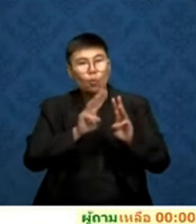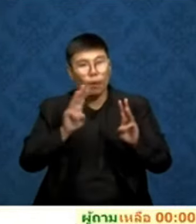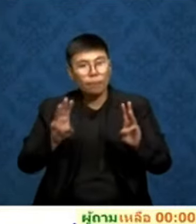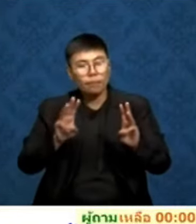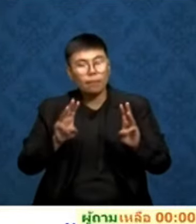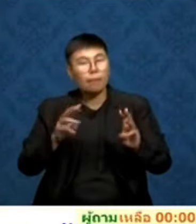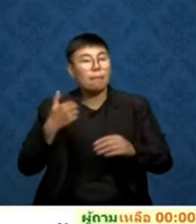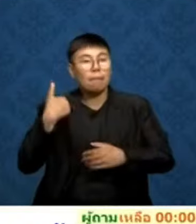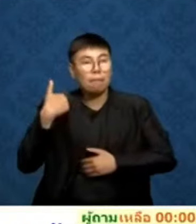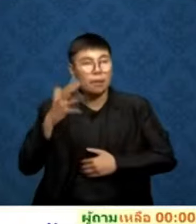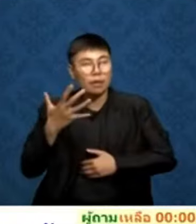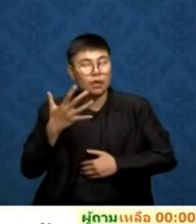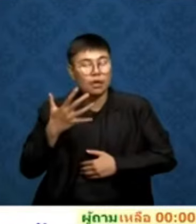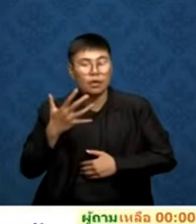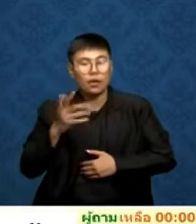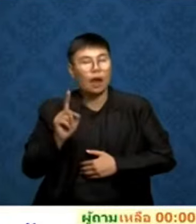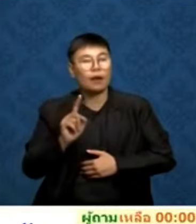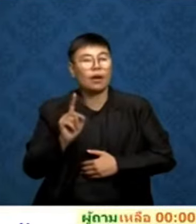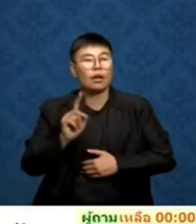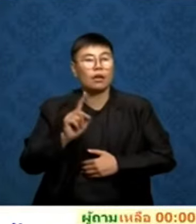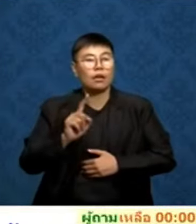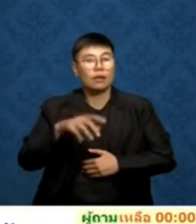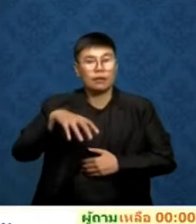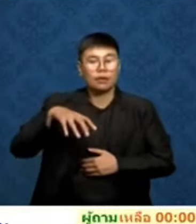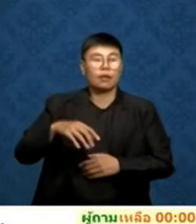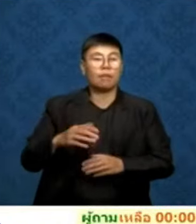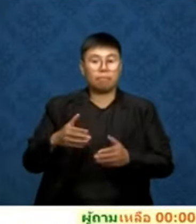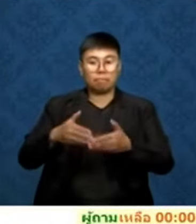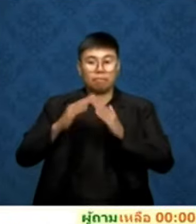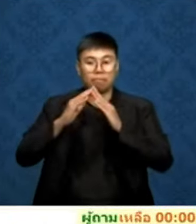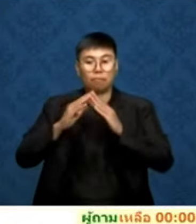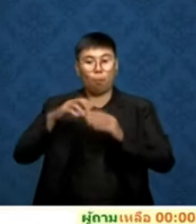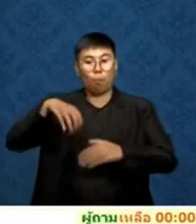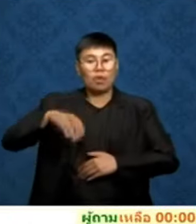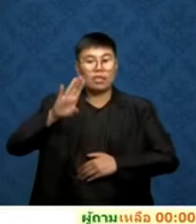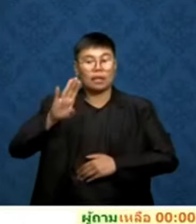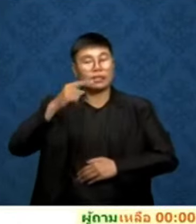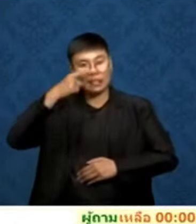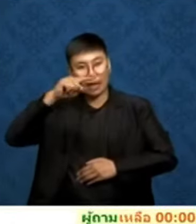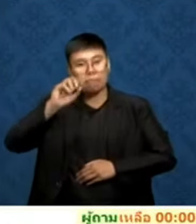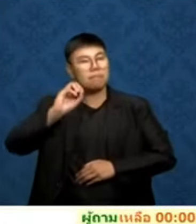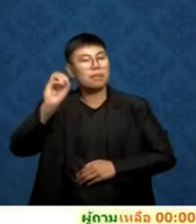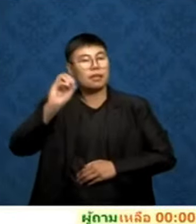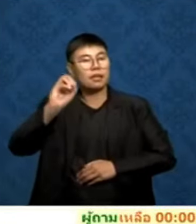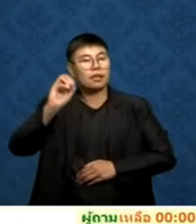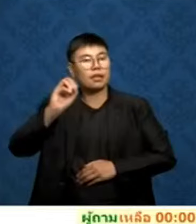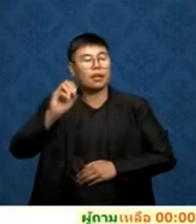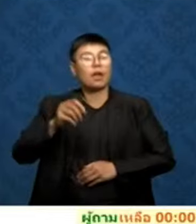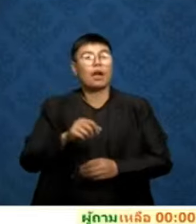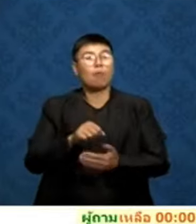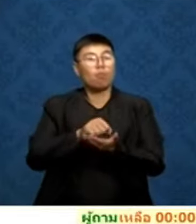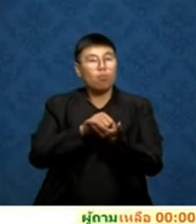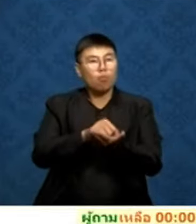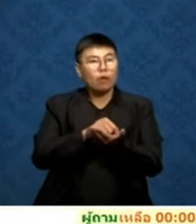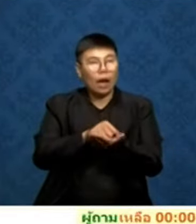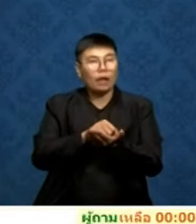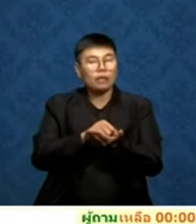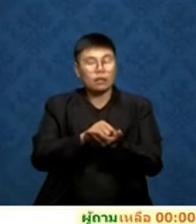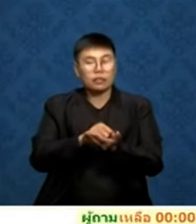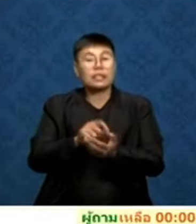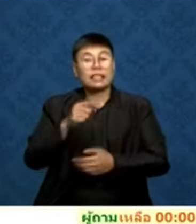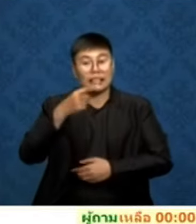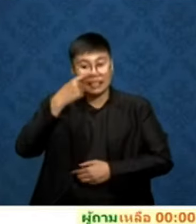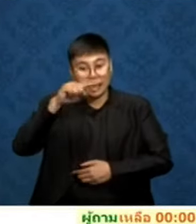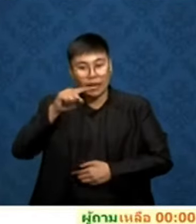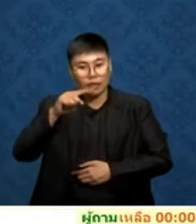ไม่มีฐานในเมืองไทยไม่ได้ตั้งฐานแต่แน่นอนครับไม่มีตั้งฐานเนี่ยเขาก็สามารถให้บริการเข้ามาในเมืองไทยได้ฉะนั้นอย่